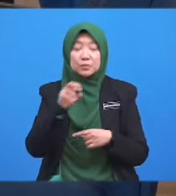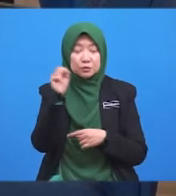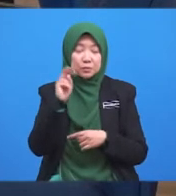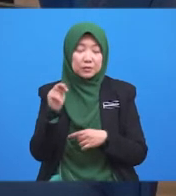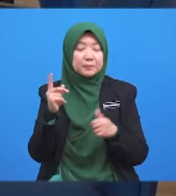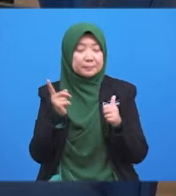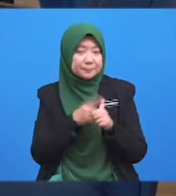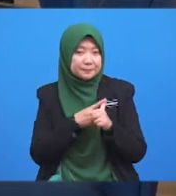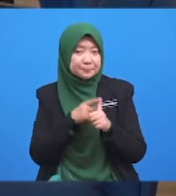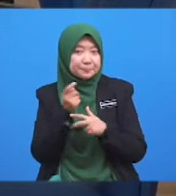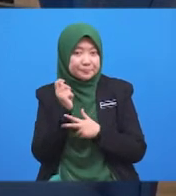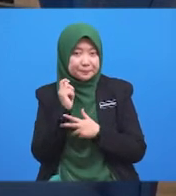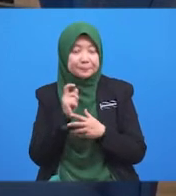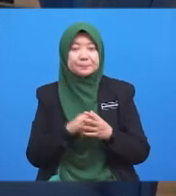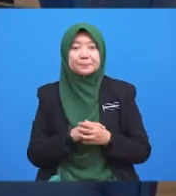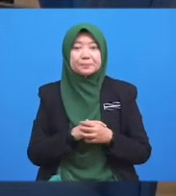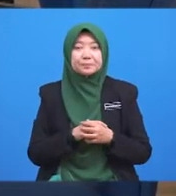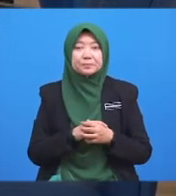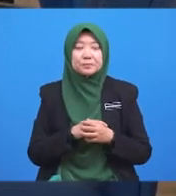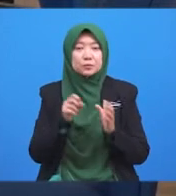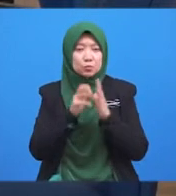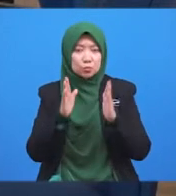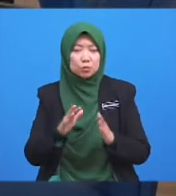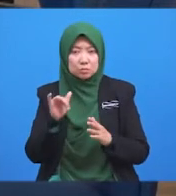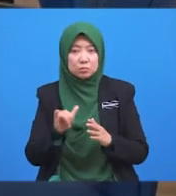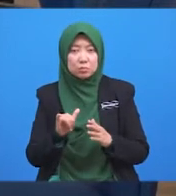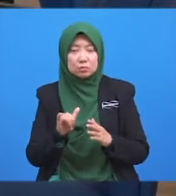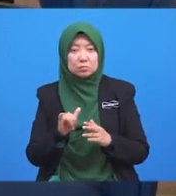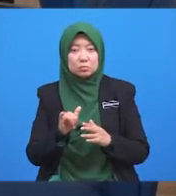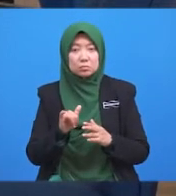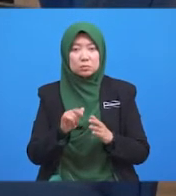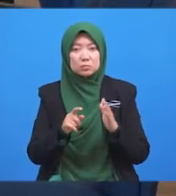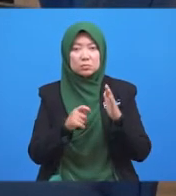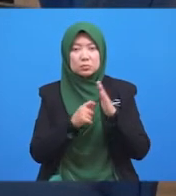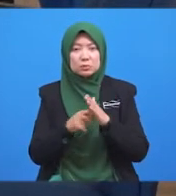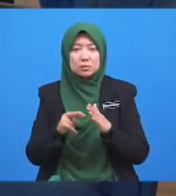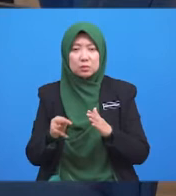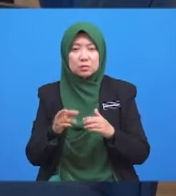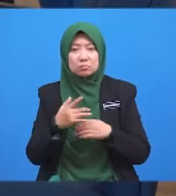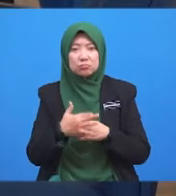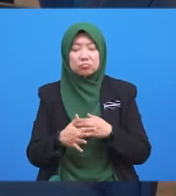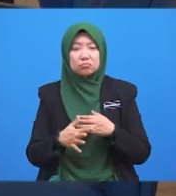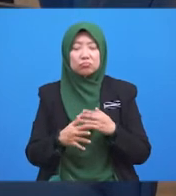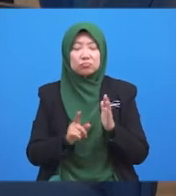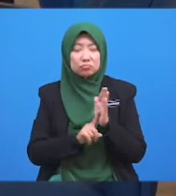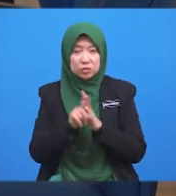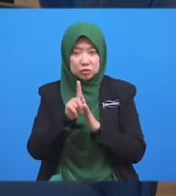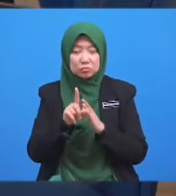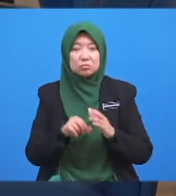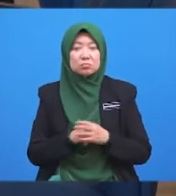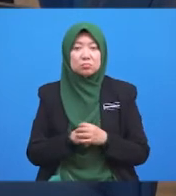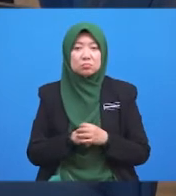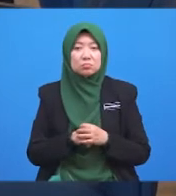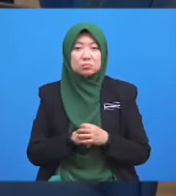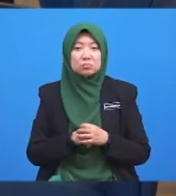Jawapan bagi soalan yang pertama, seseorang yang menghidap tekanan darah tinggi. Selain